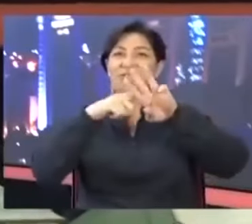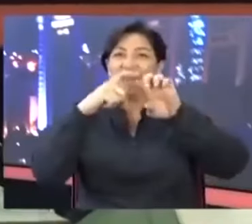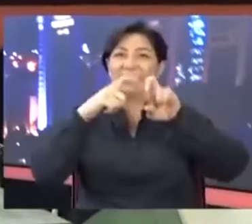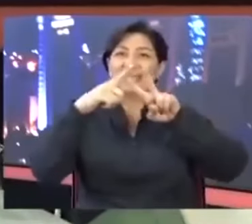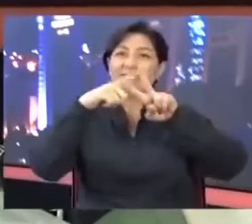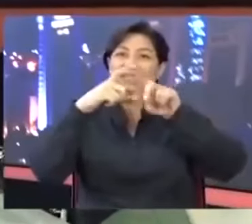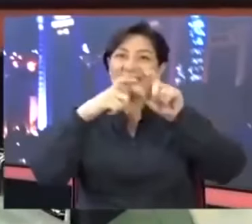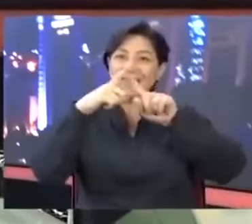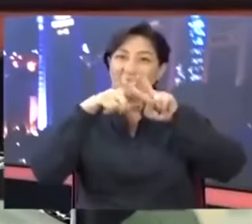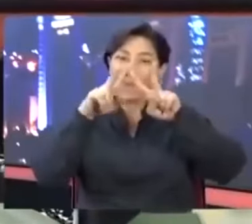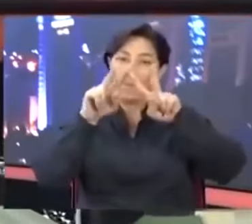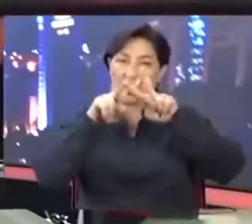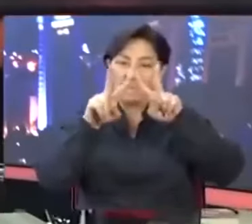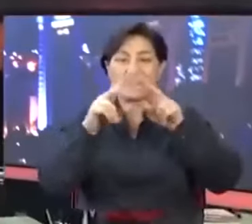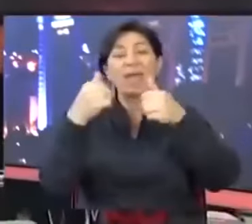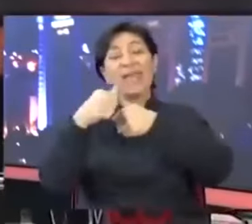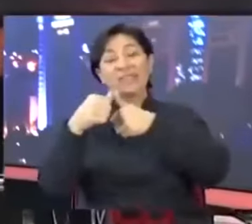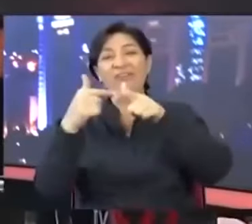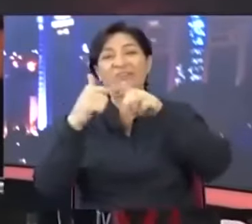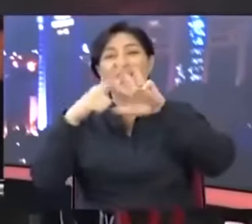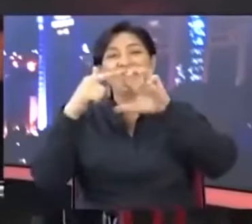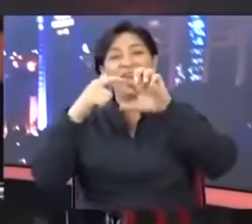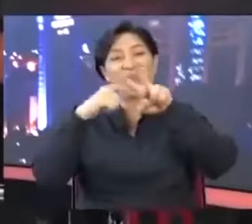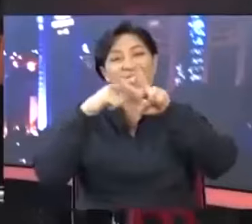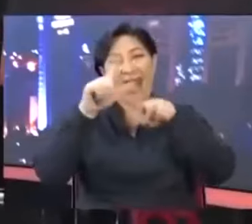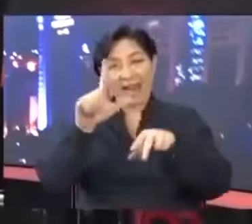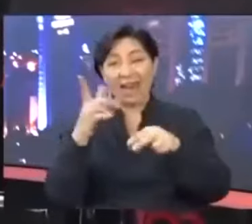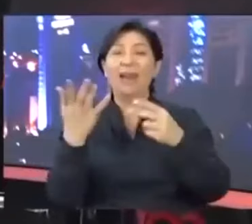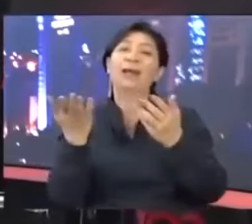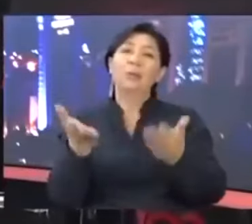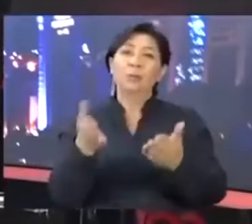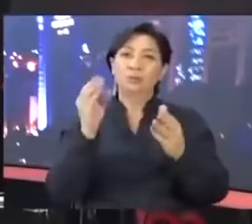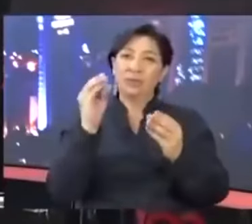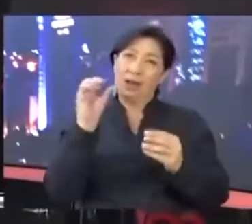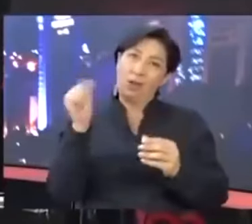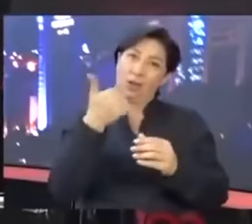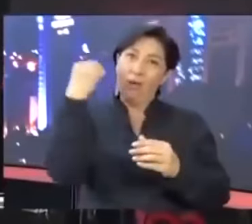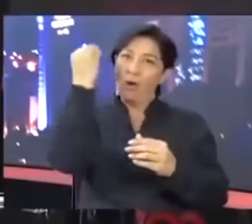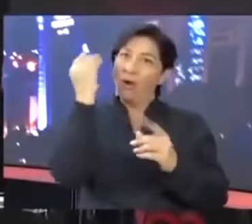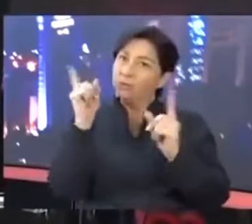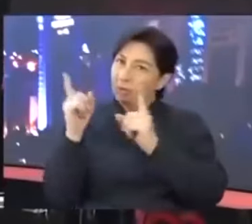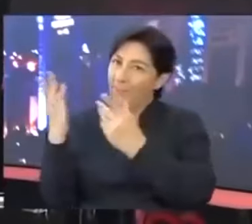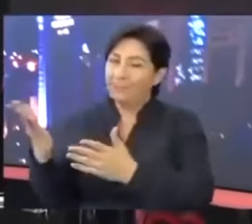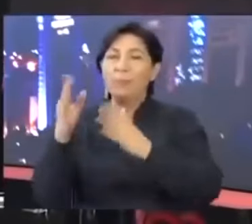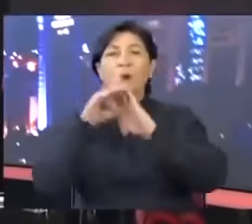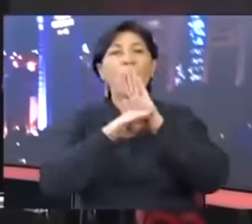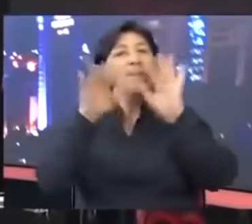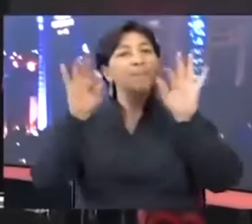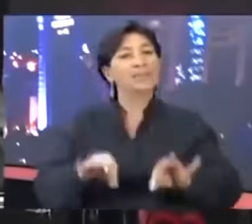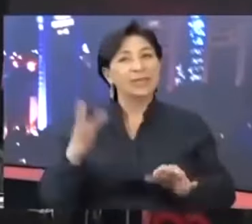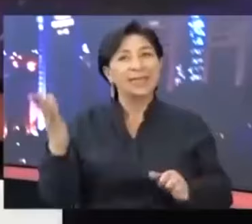eşleri Feryal Taslaman hazırladığı İslam ve kadın değerli hocam Hemen programın başında